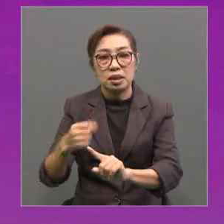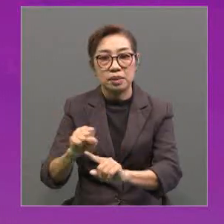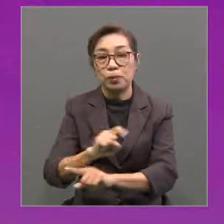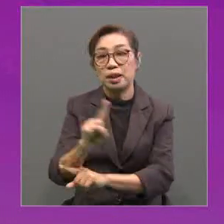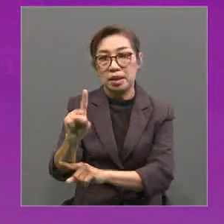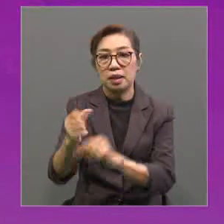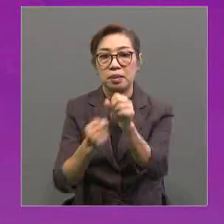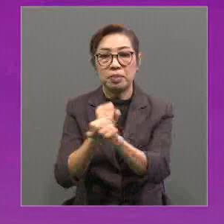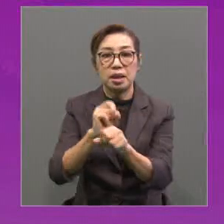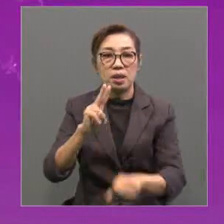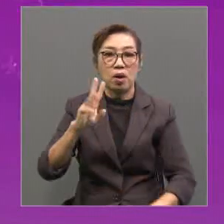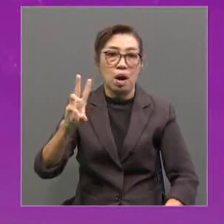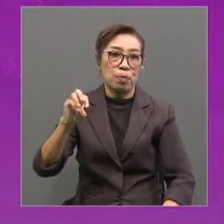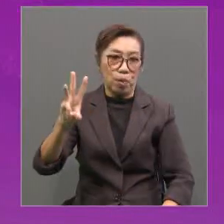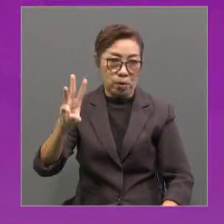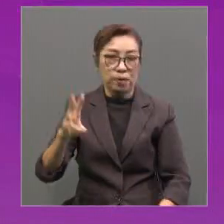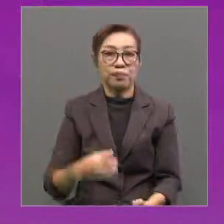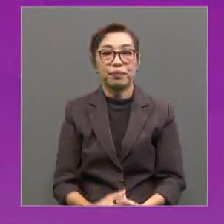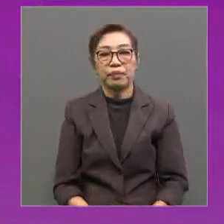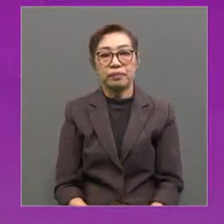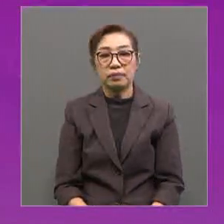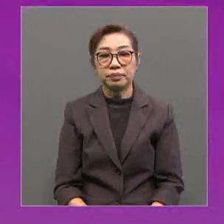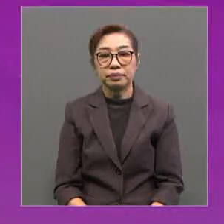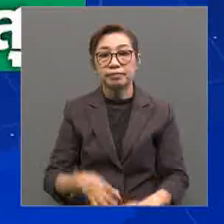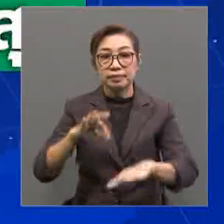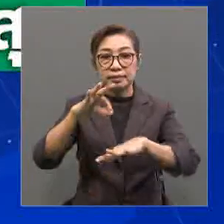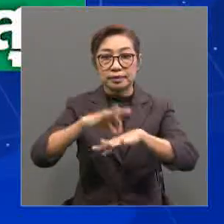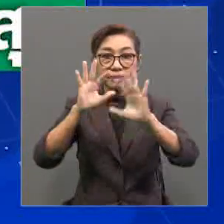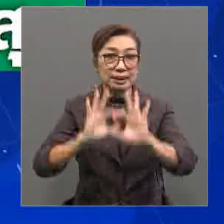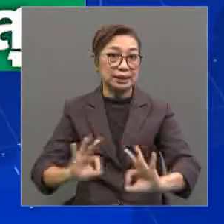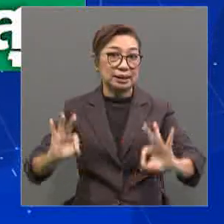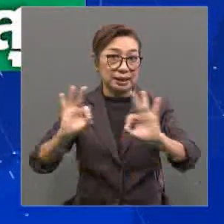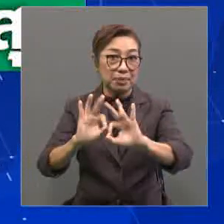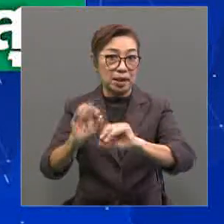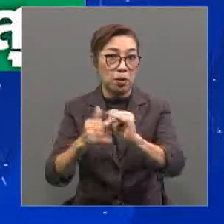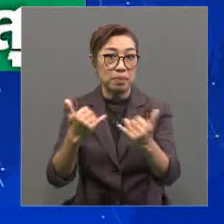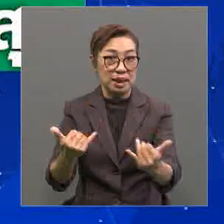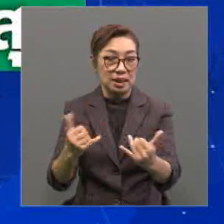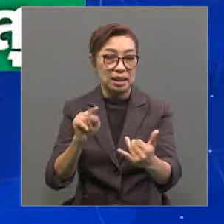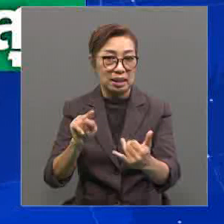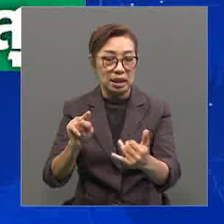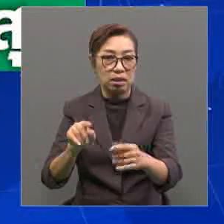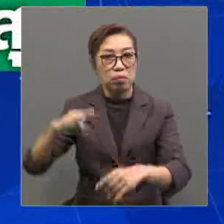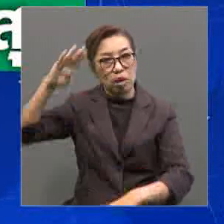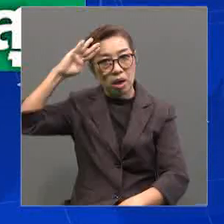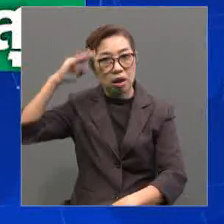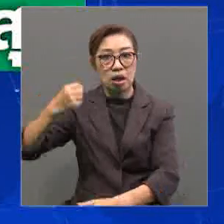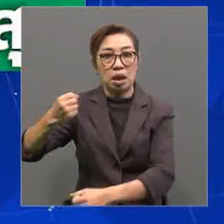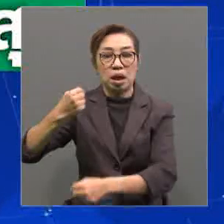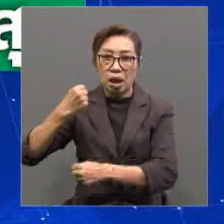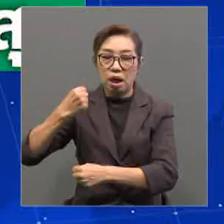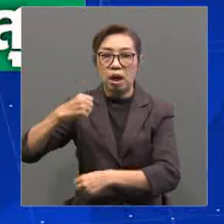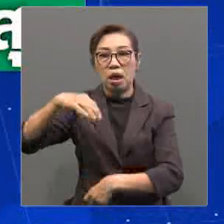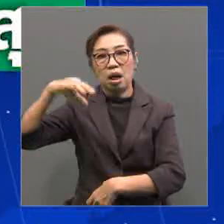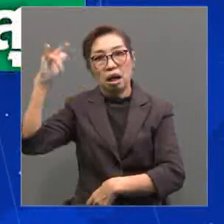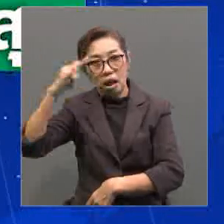2566เป็นต้นไปค่ะซึ่งตำแหน่งสำคัญในปีนี้นะคะที่ผู้บัญชาการเหล่าทัพเนี่ยขึ้น